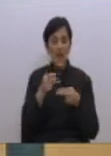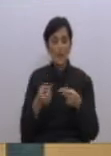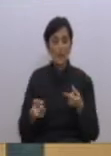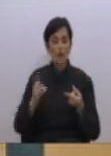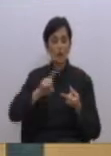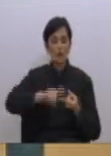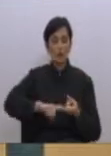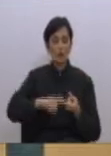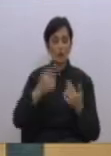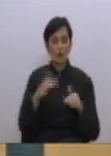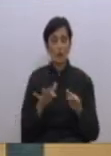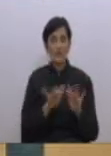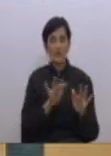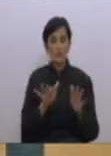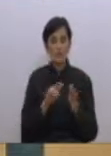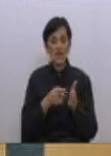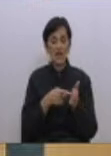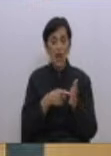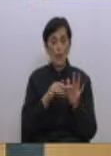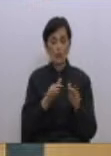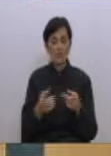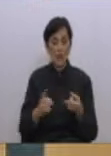მიმდინარე გამოძიებას.